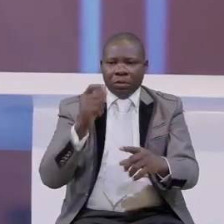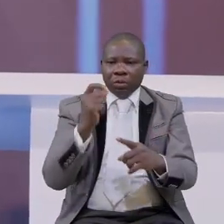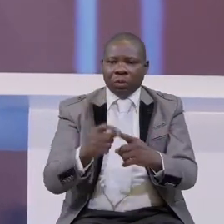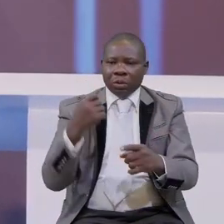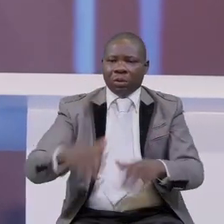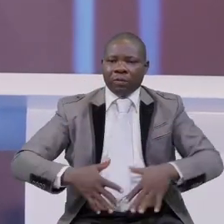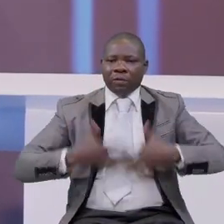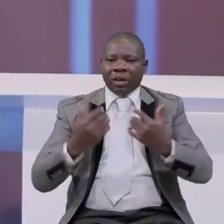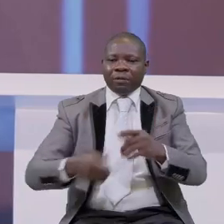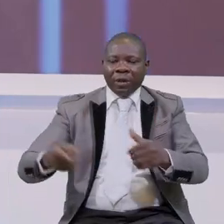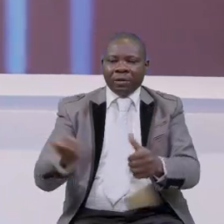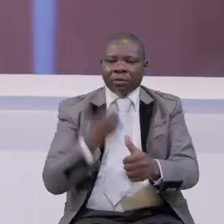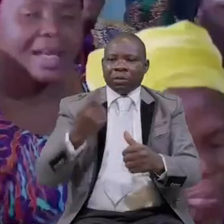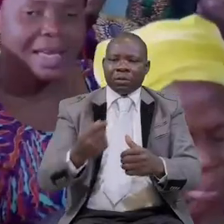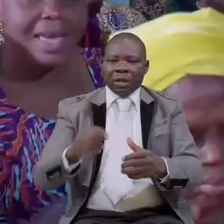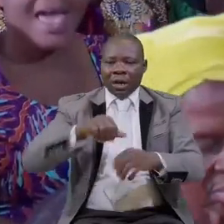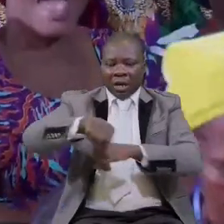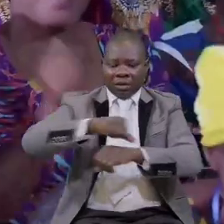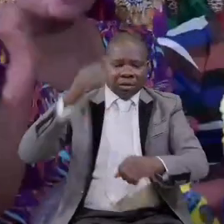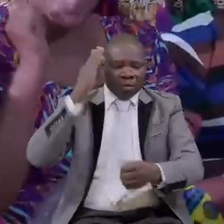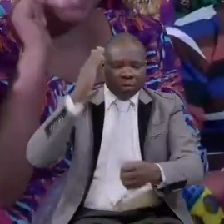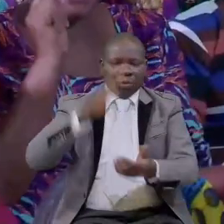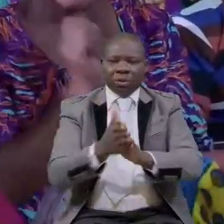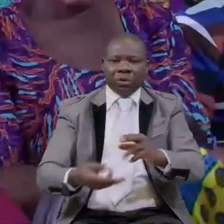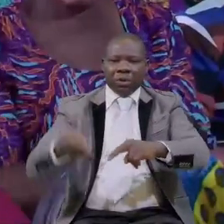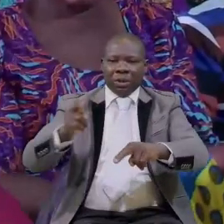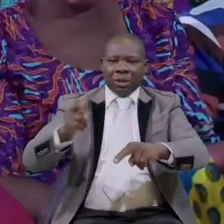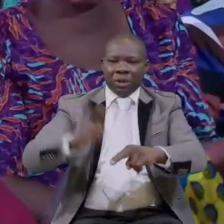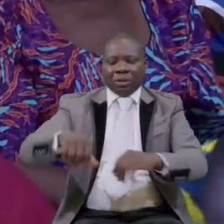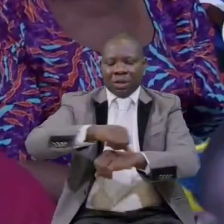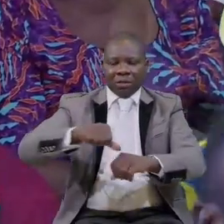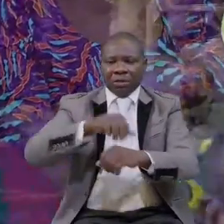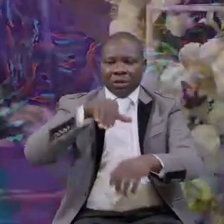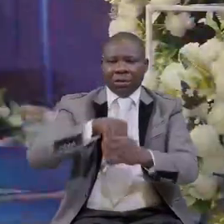initiale va s'augmenter.